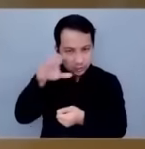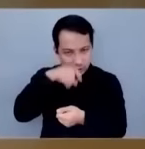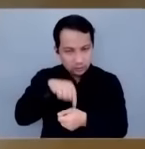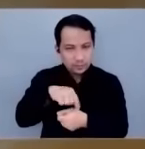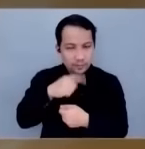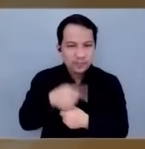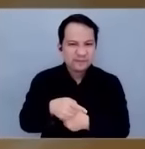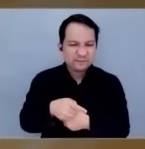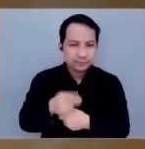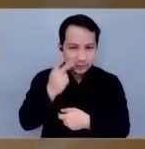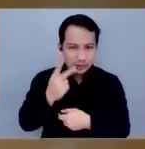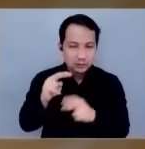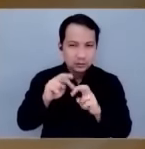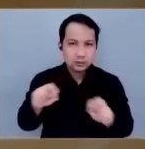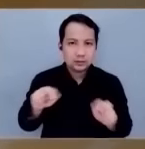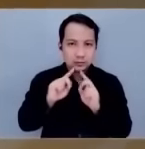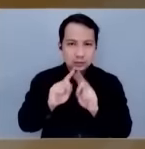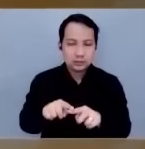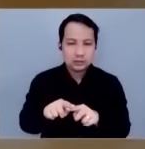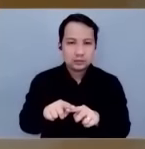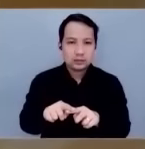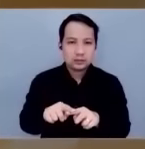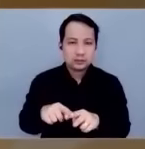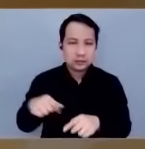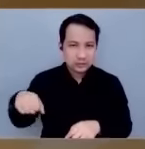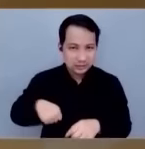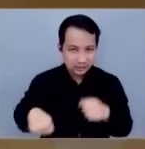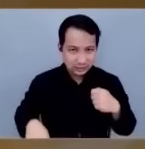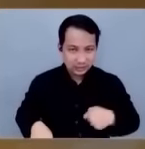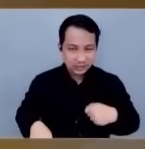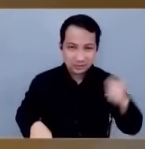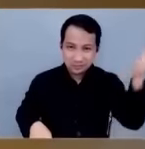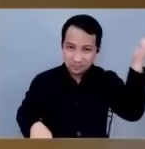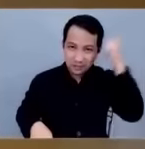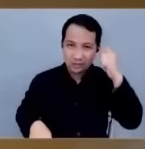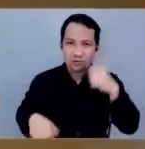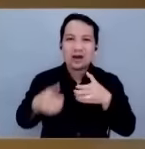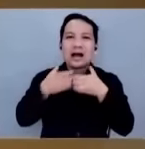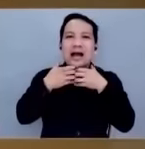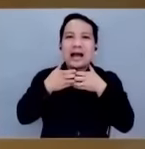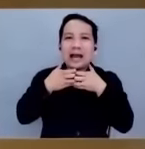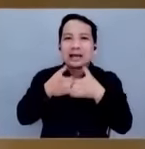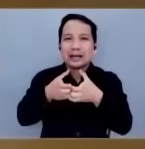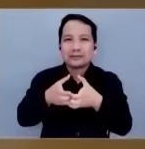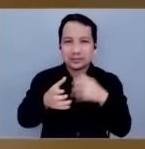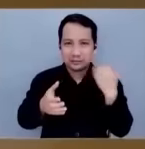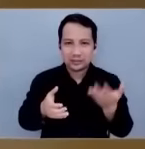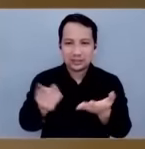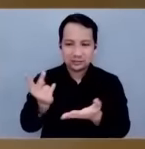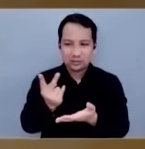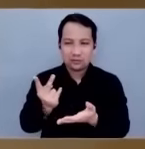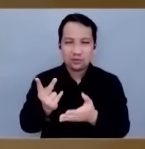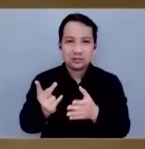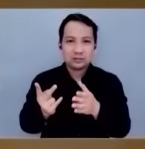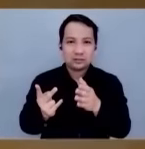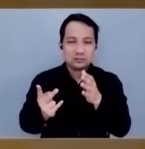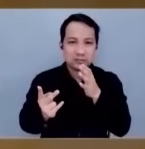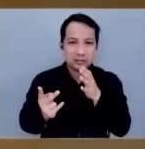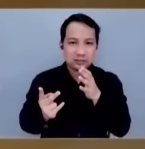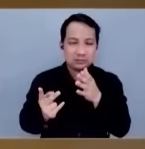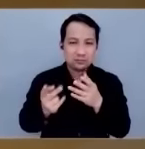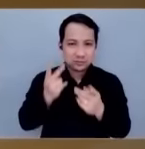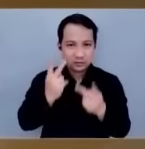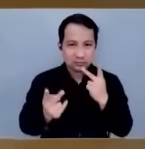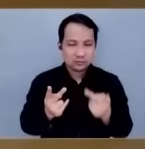Batay sa autopsy report, saksak, palo sa ulo at sakal ang ikinamatay ng mag-ina. Bago sila natagpuan, halos